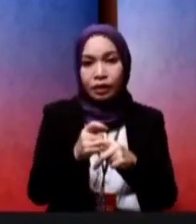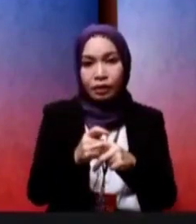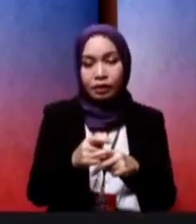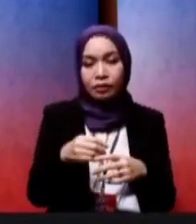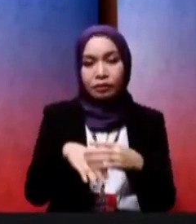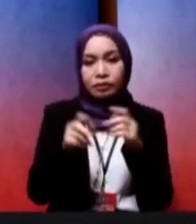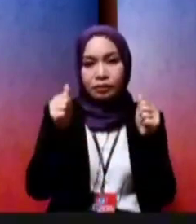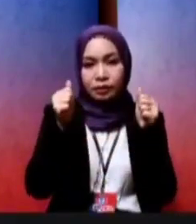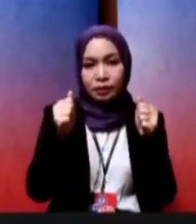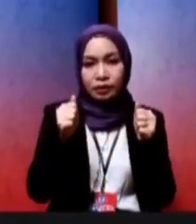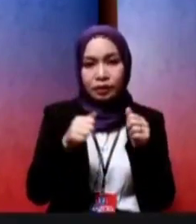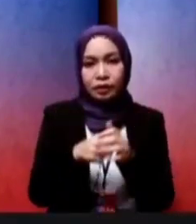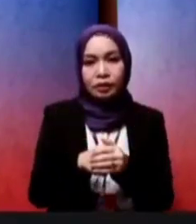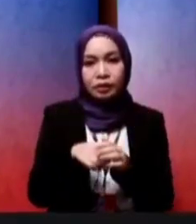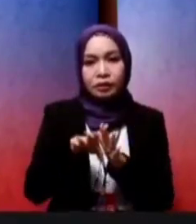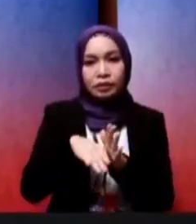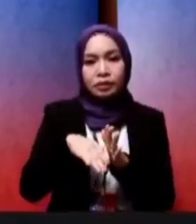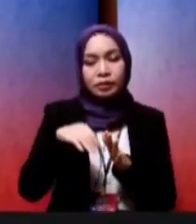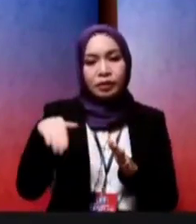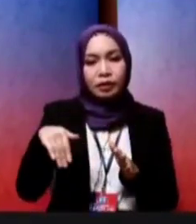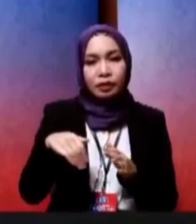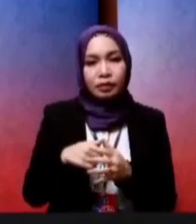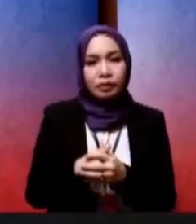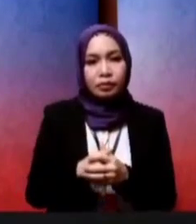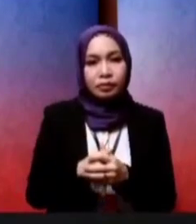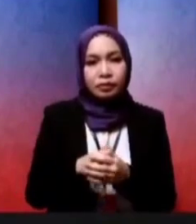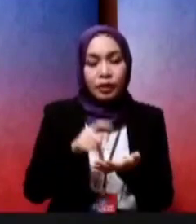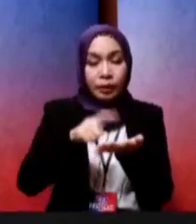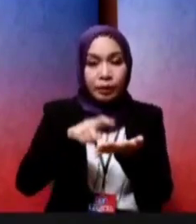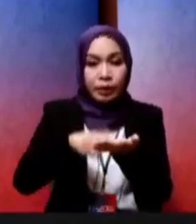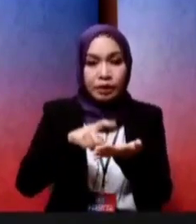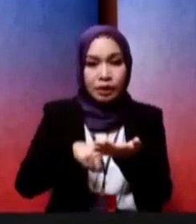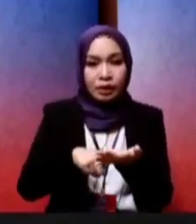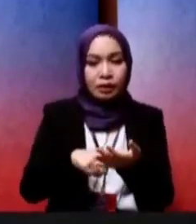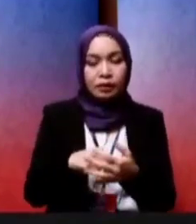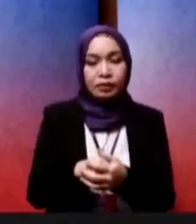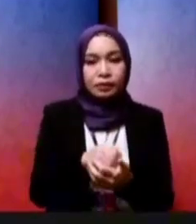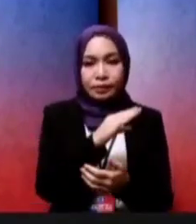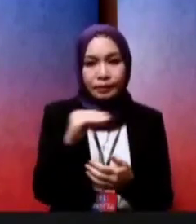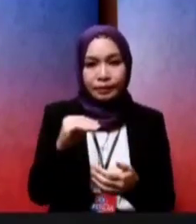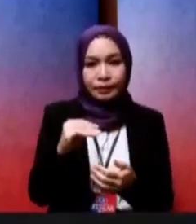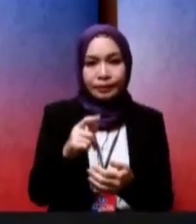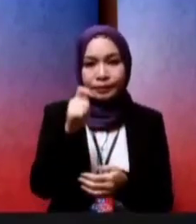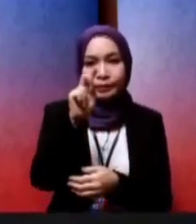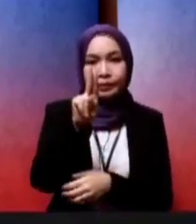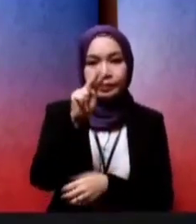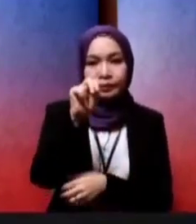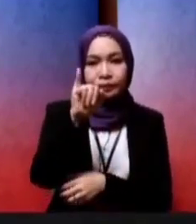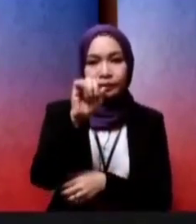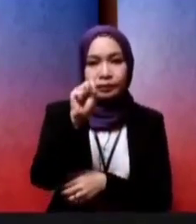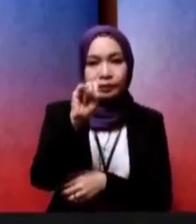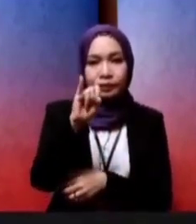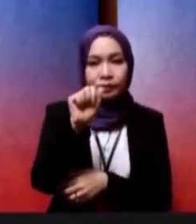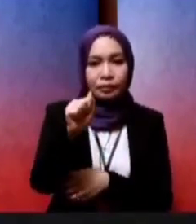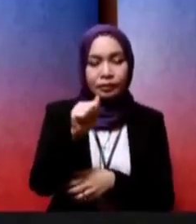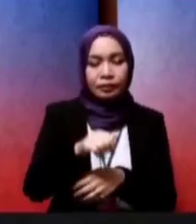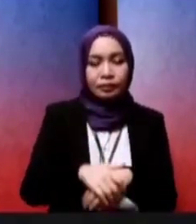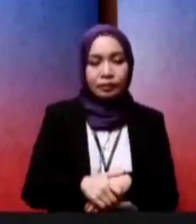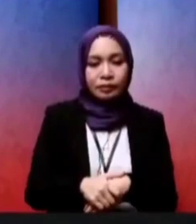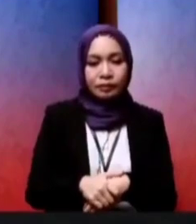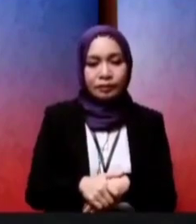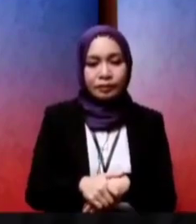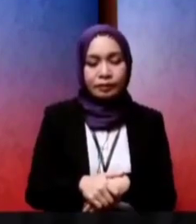dokongan penuh kepada Presiden semasa presiden ditahan dalam penjara beliau sekarang ditahan saudara-saudari